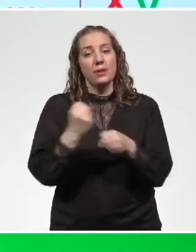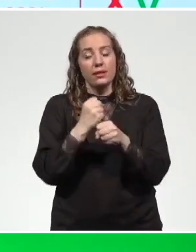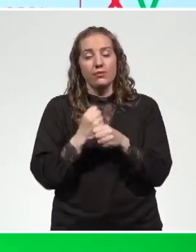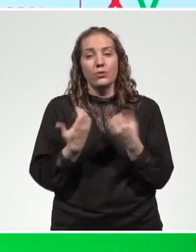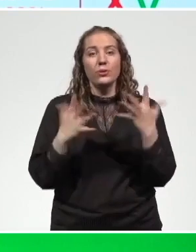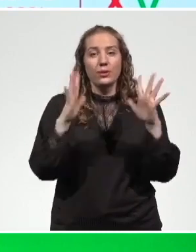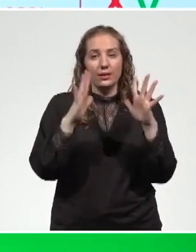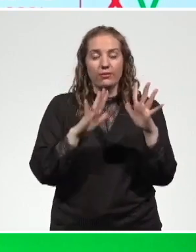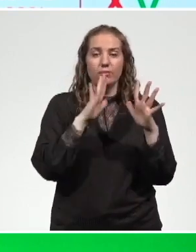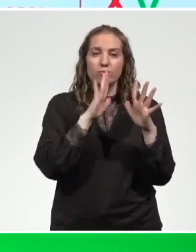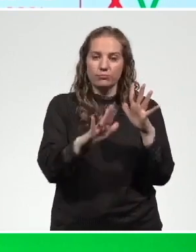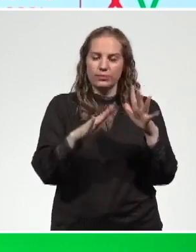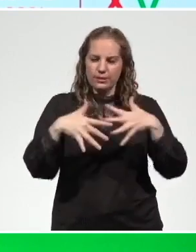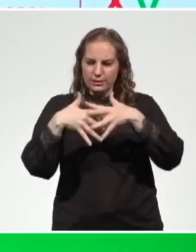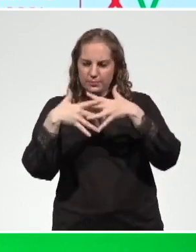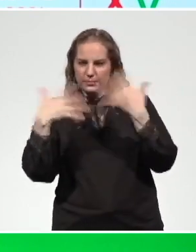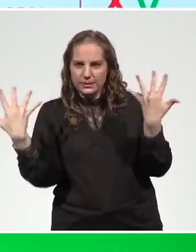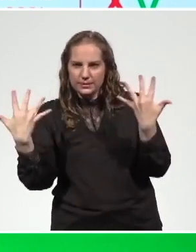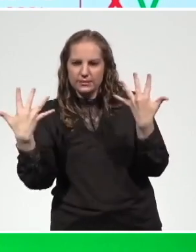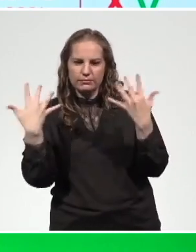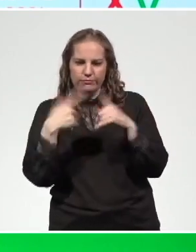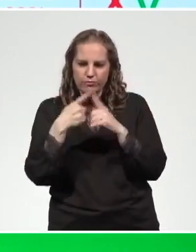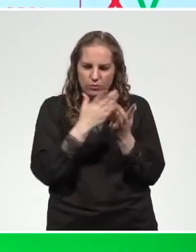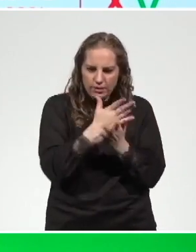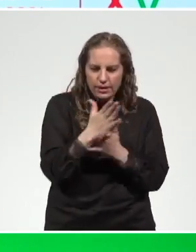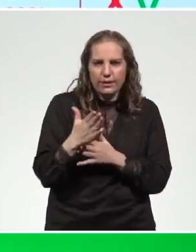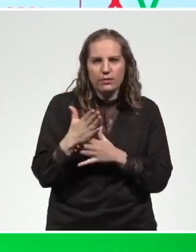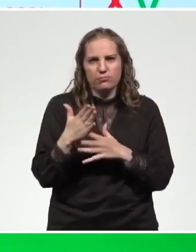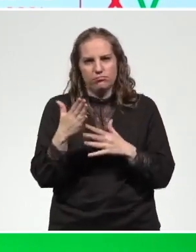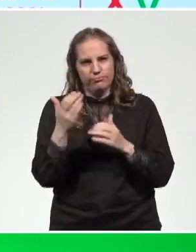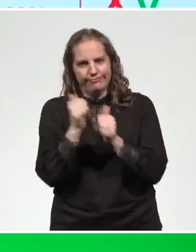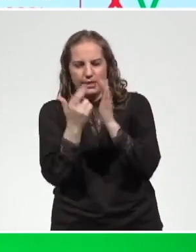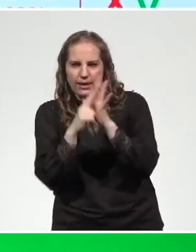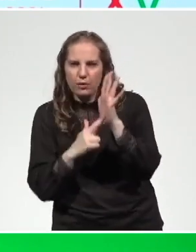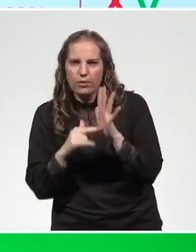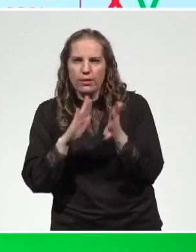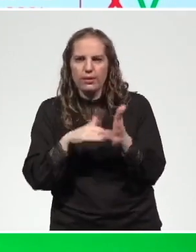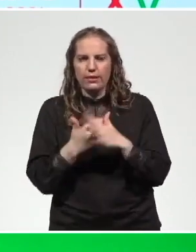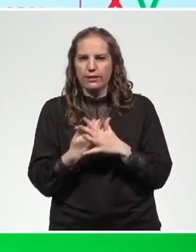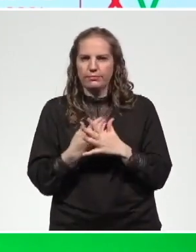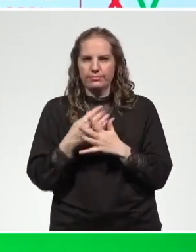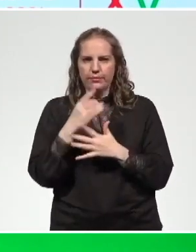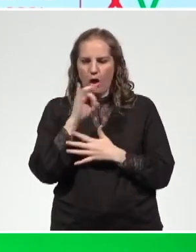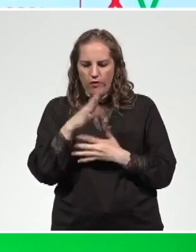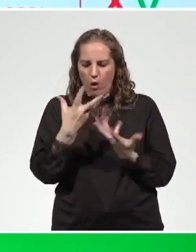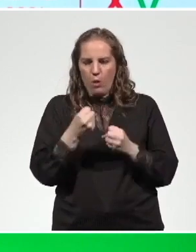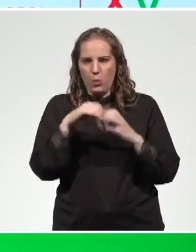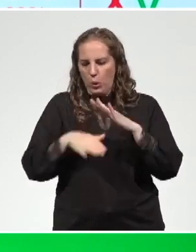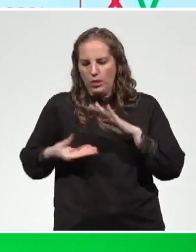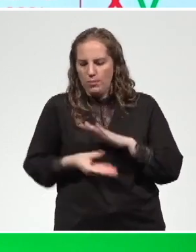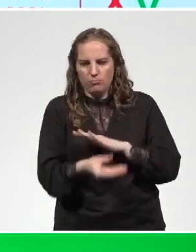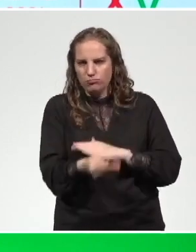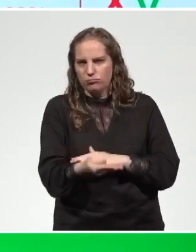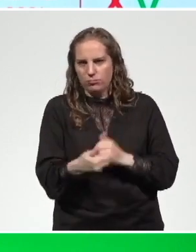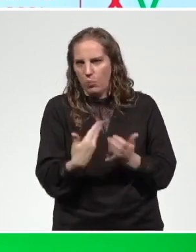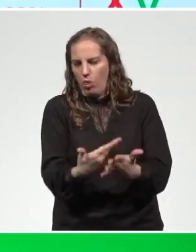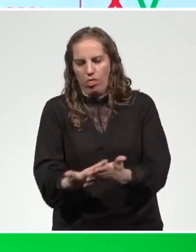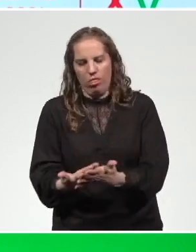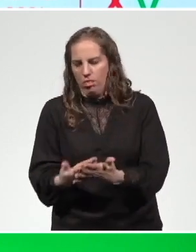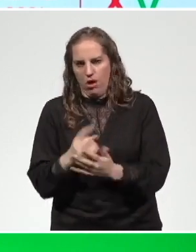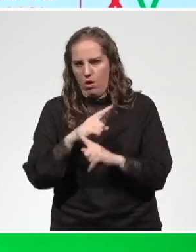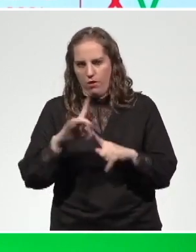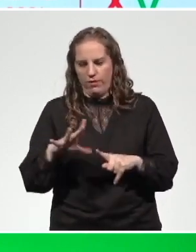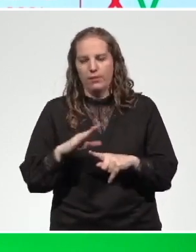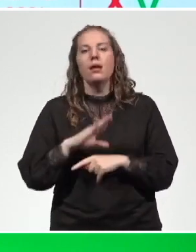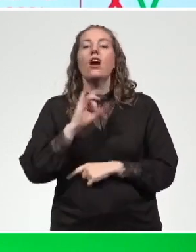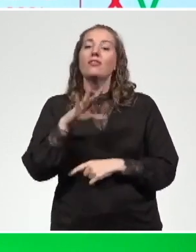gagnsæjum eignarhald og skýrum leikreglum þar sem félagsleg undirboð eiga ekki að líðast. Við viljum réttlátt skattkerfi eins og ég fór yfir hér áðan